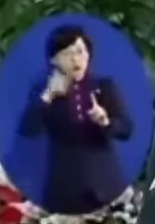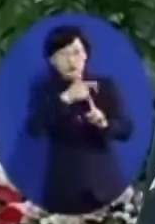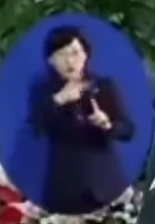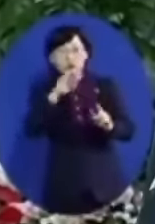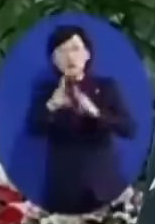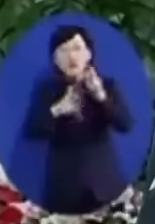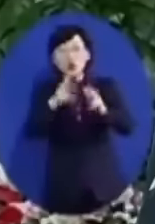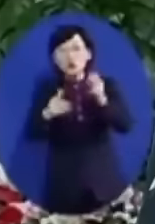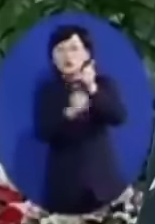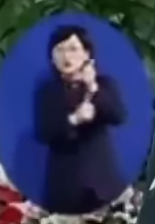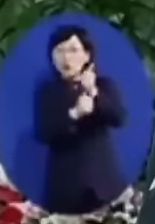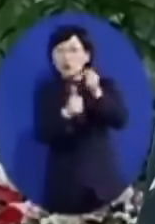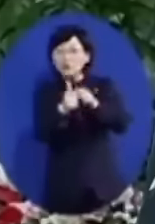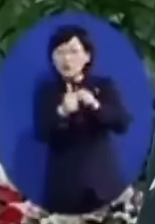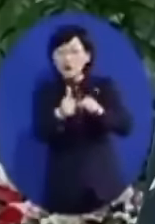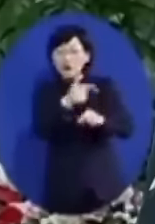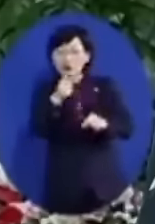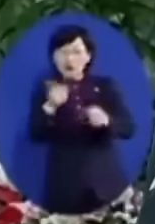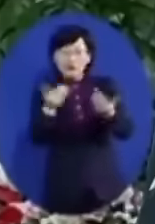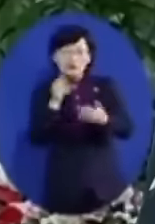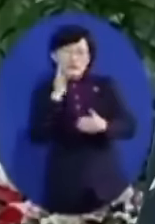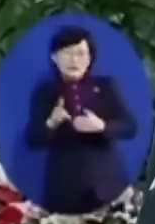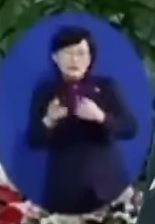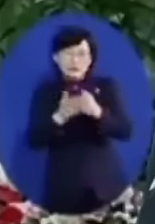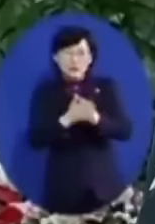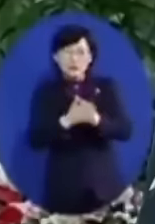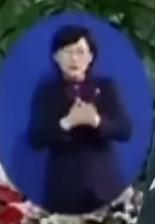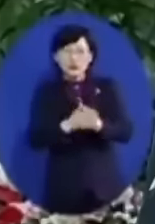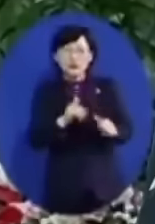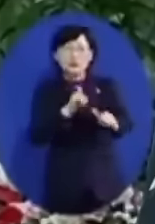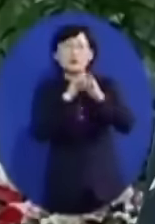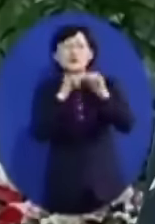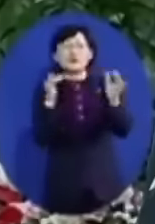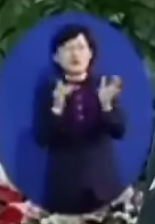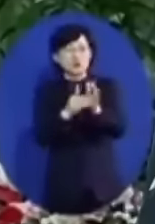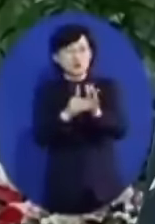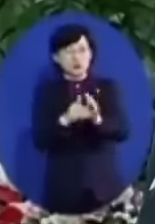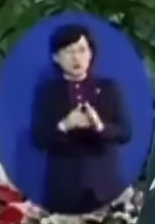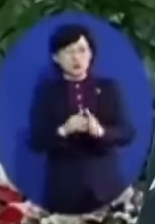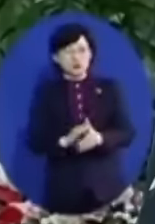업무 부담감을 호소하며 목숨을 끊었습니다.